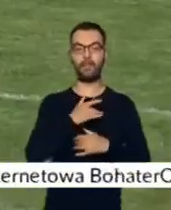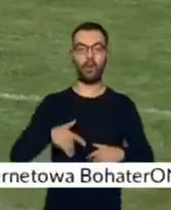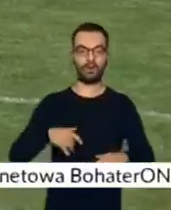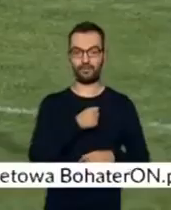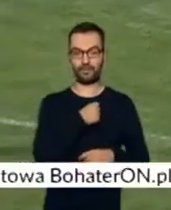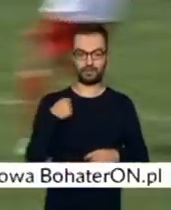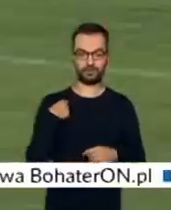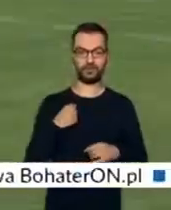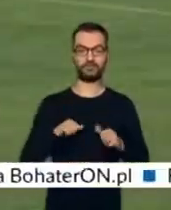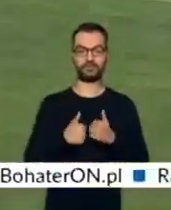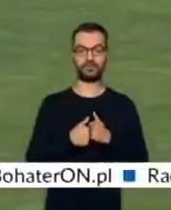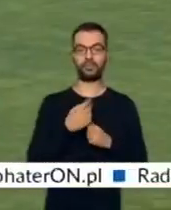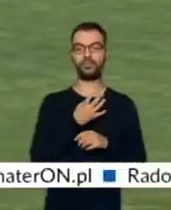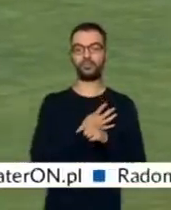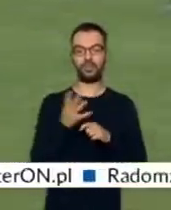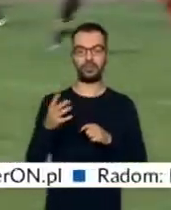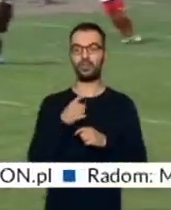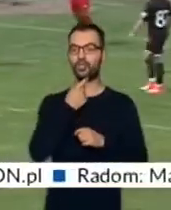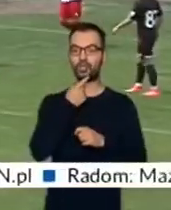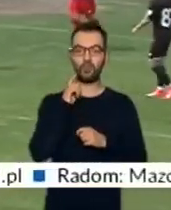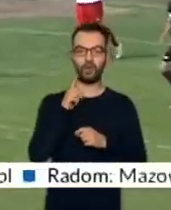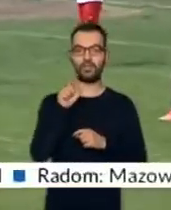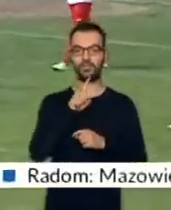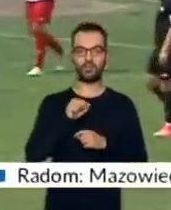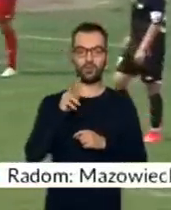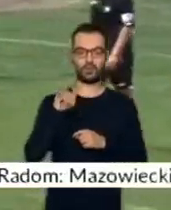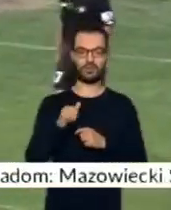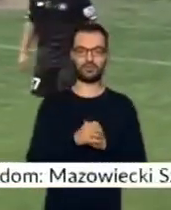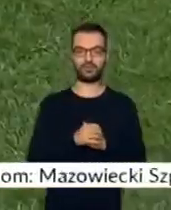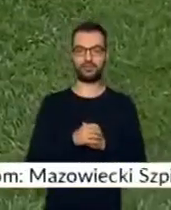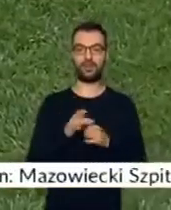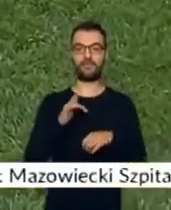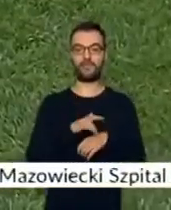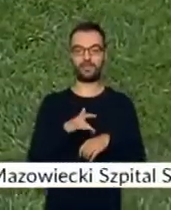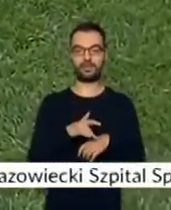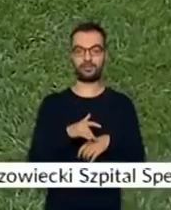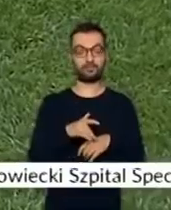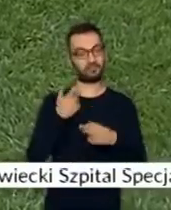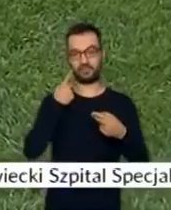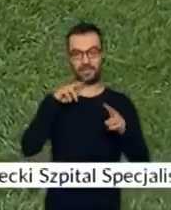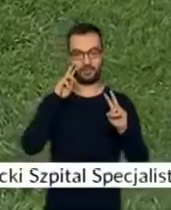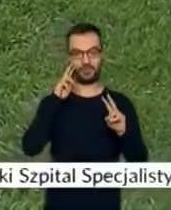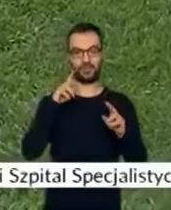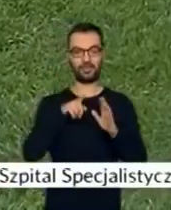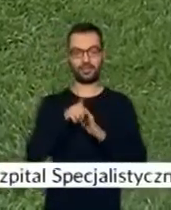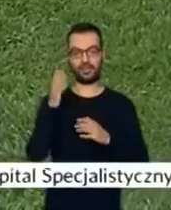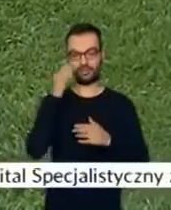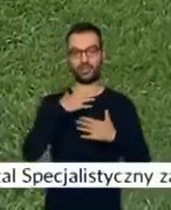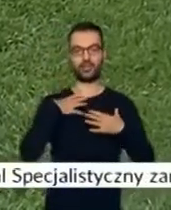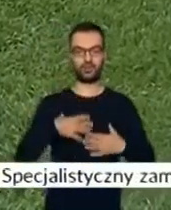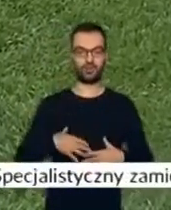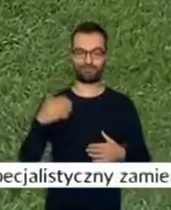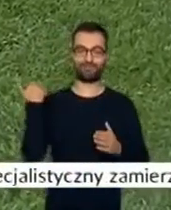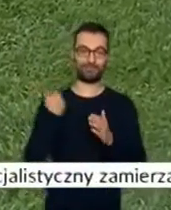się z czwartoligową Ząbkowią Ząbki. Wynik tej konfrontacji okazał się niemiłą niespodzianką dla czarnych koszul,